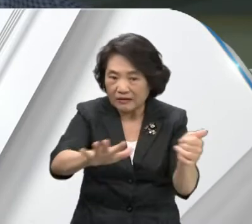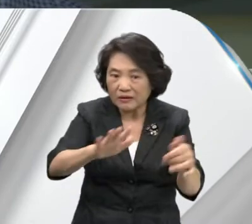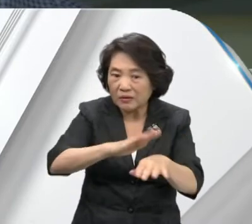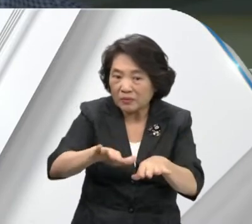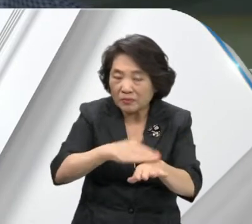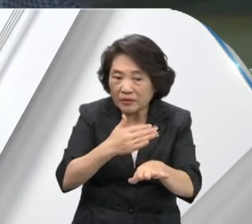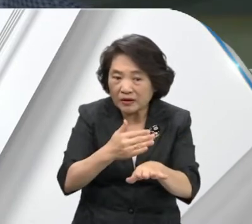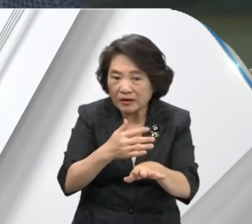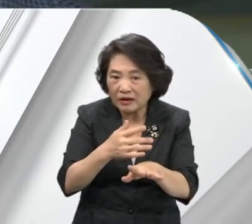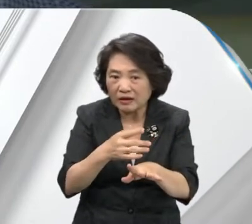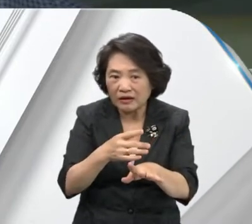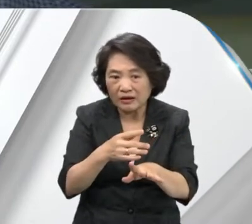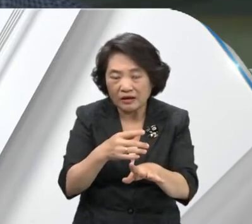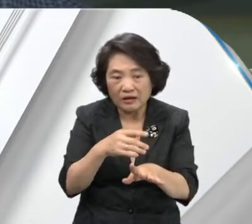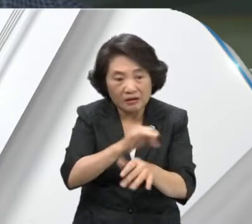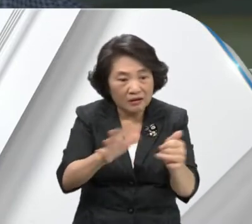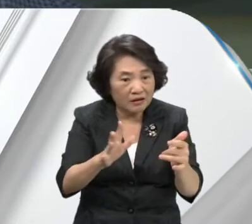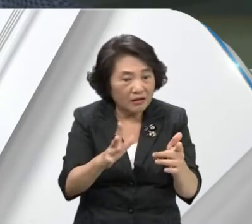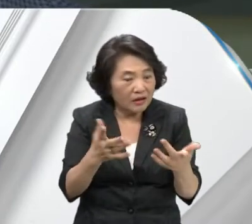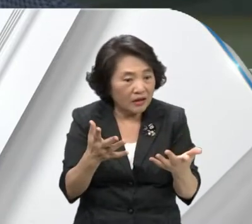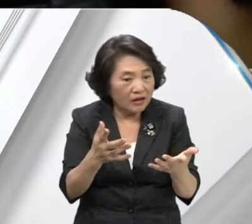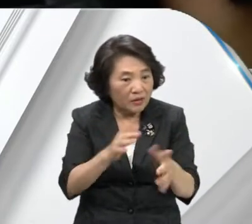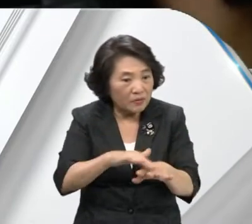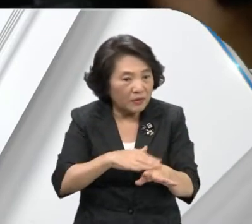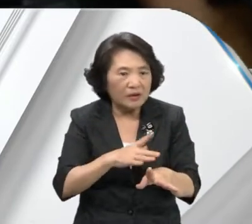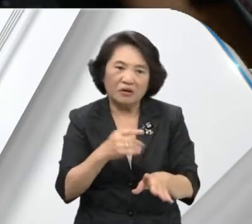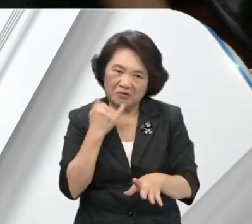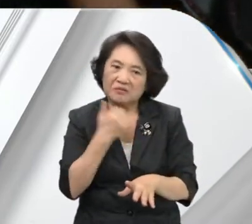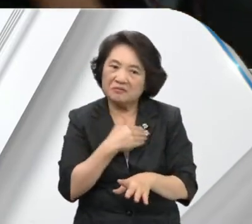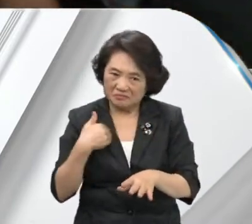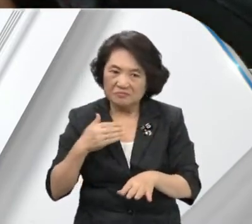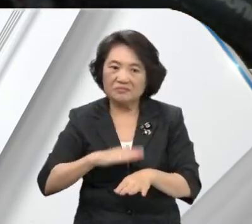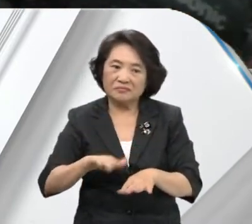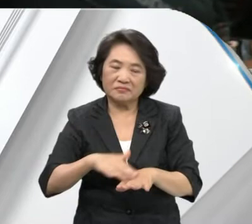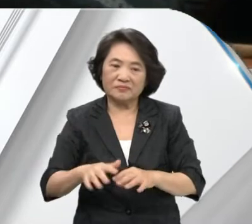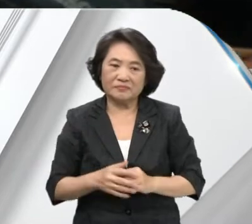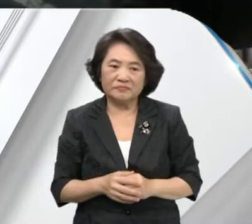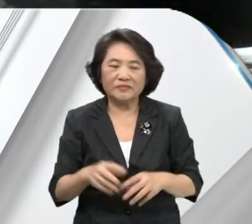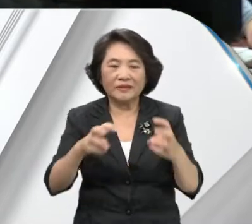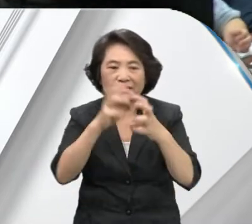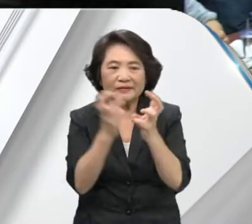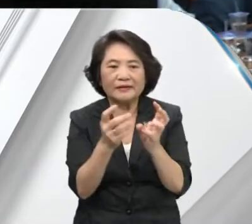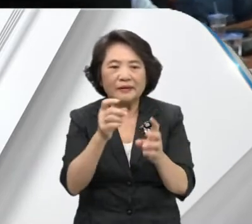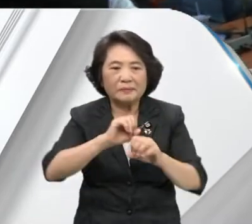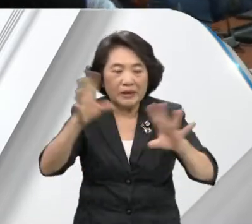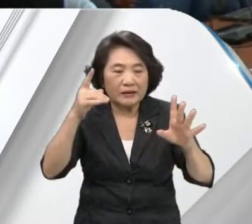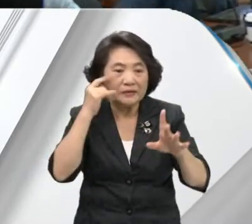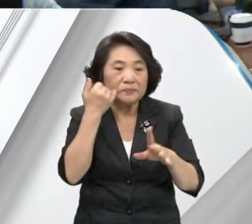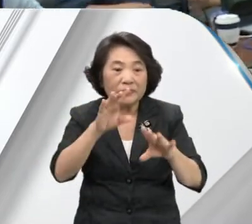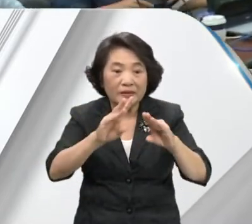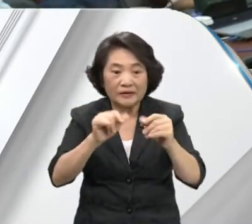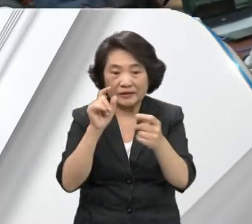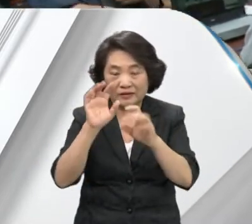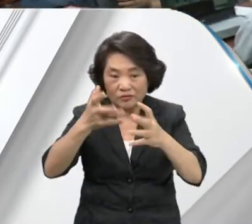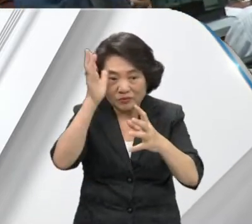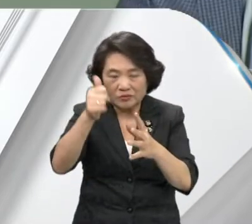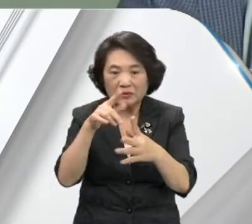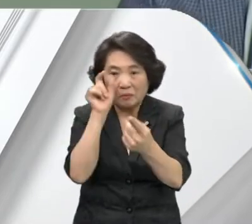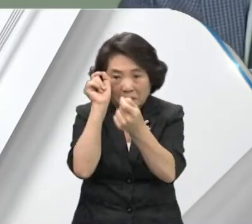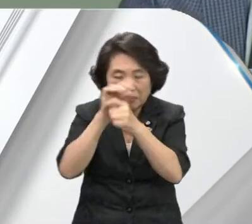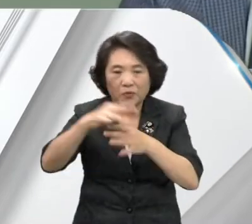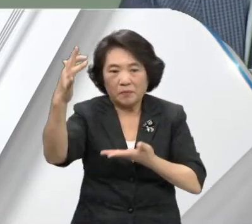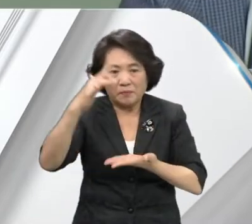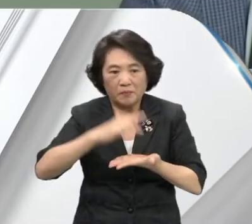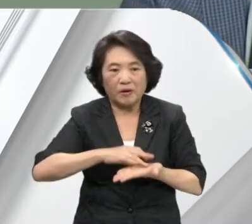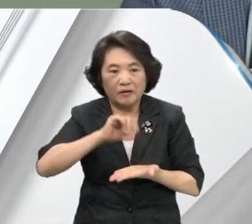家不发生影响，这个大概是不大可能的。 用神态讲，也有内部消息讲，华体总统也报为有机会来台湾访